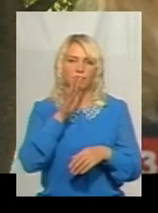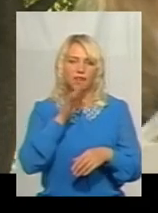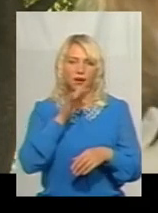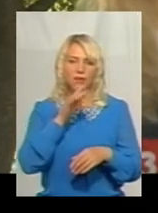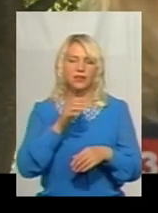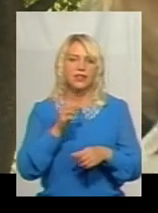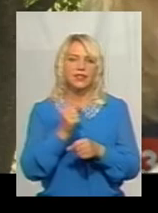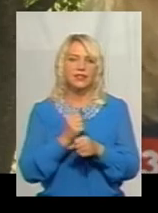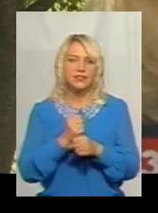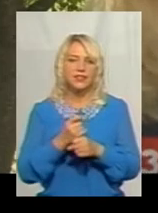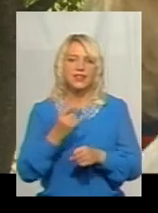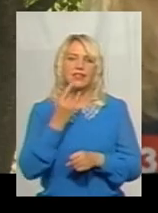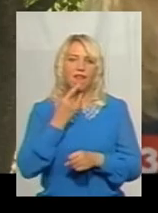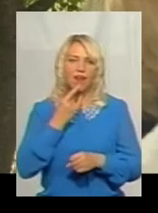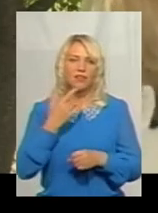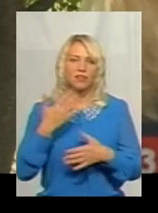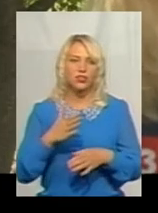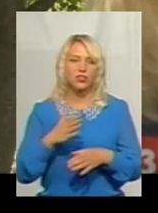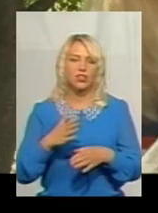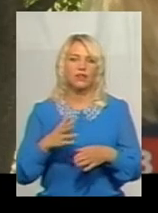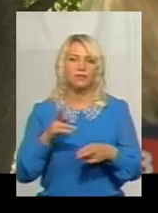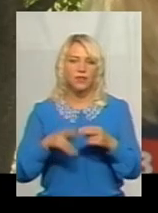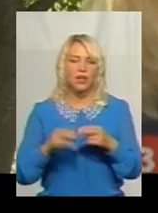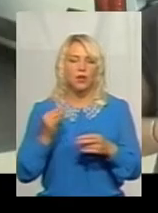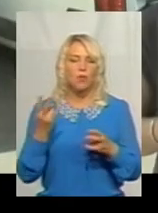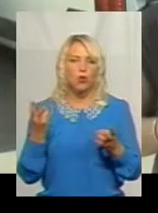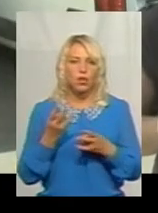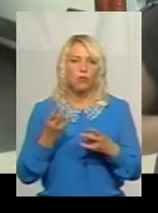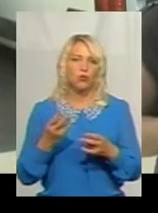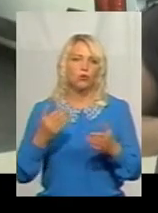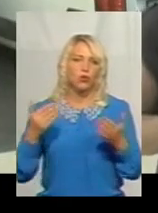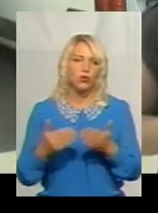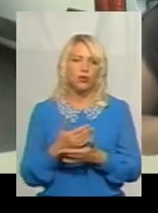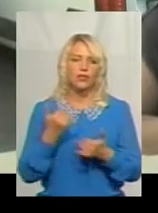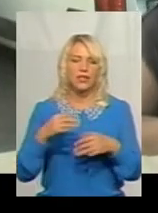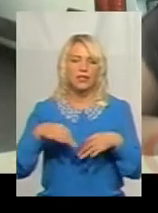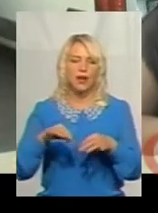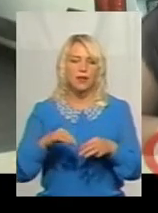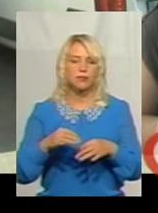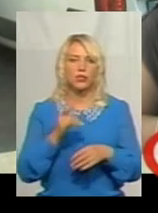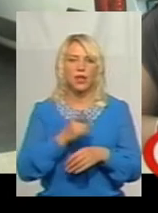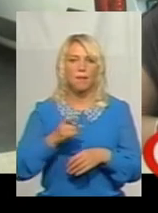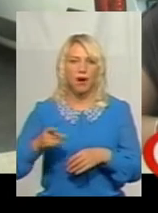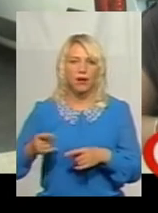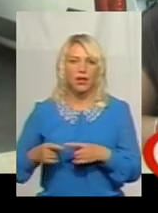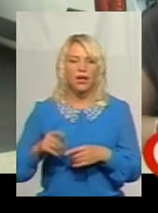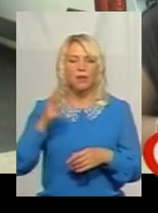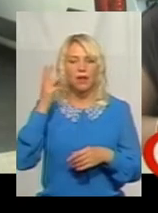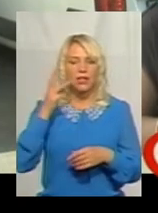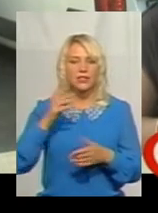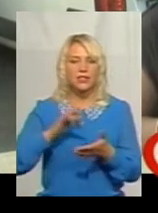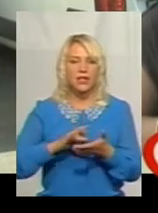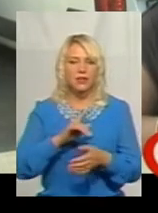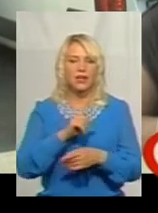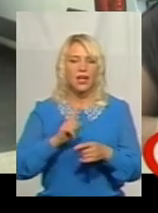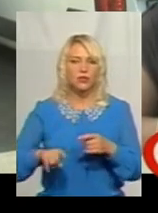дії зарядних пристроїв, які потребують оновлення. Наразі транспортний парк Хмельницького обласного центру екстреної медичної допомоги